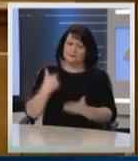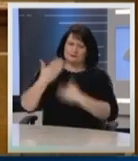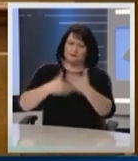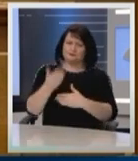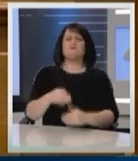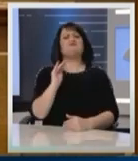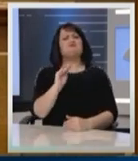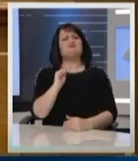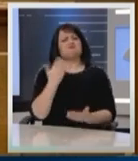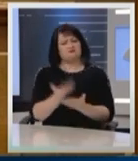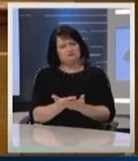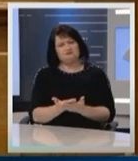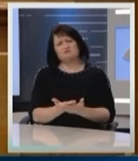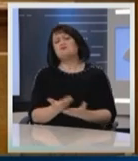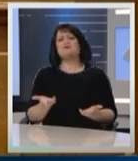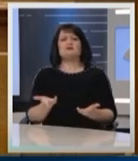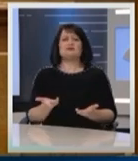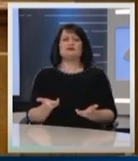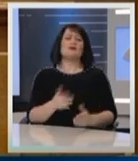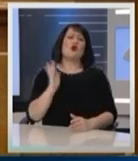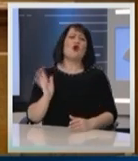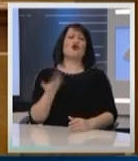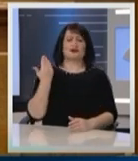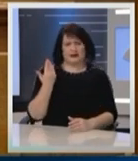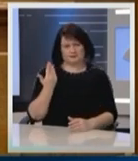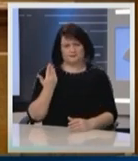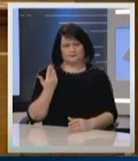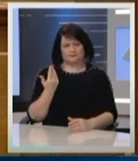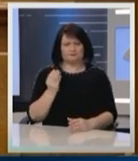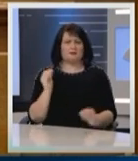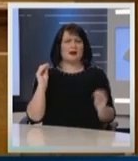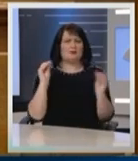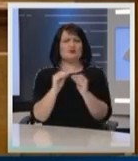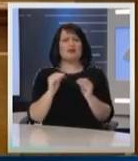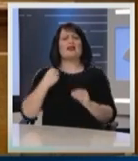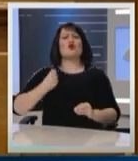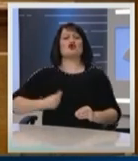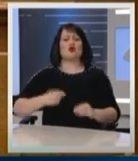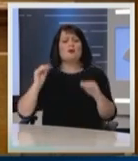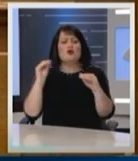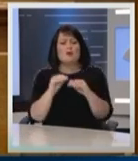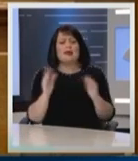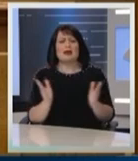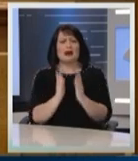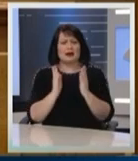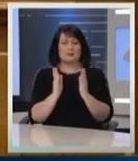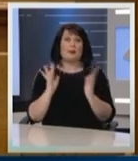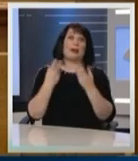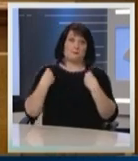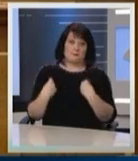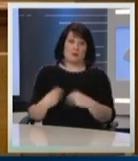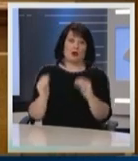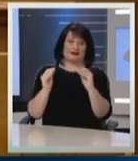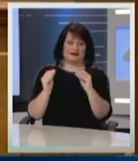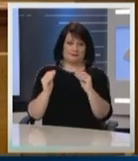χρόνια, κυρίες και κύριοι βουλευτές, όταν υπάρχει μία προμήθεια του δημοσίου ή μία πώληση του δημοσίου, δεν